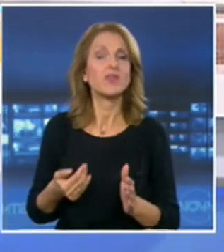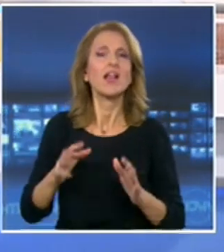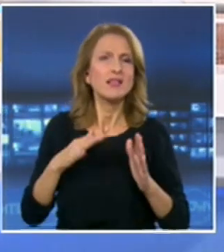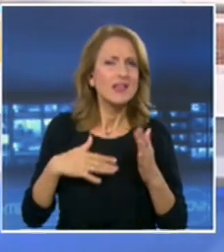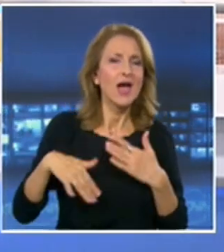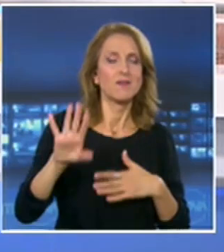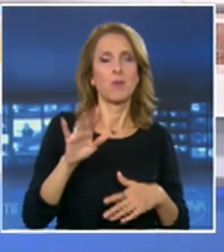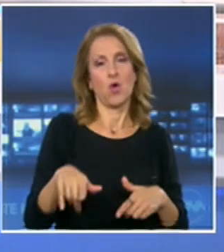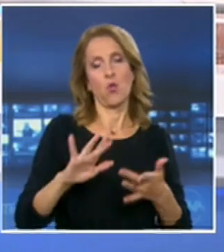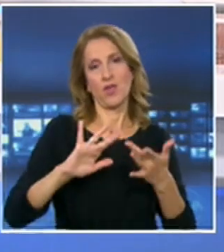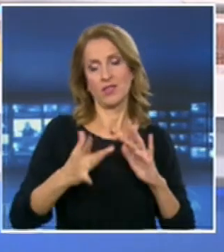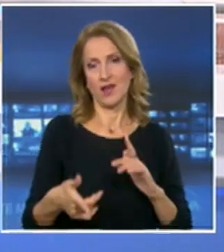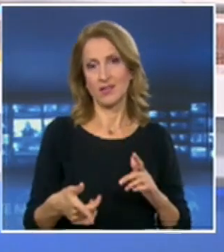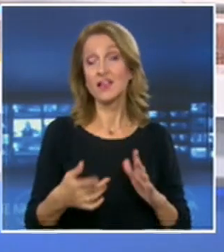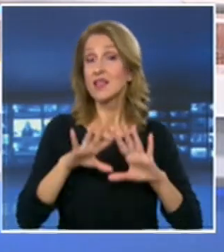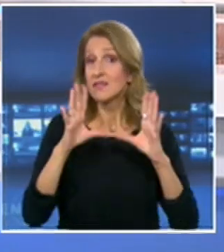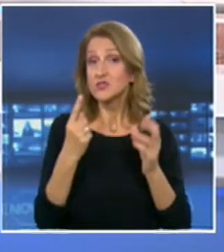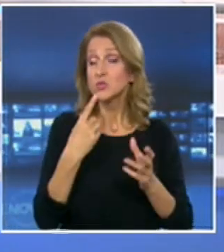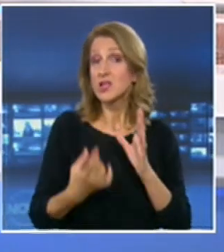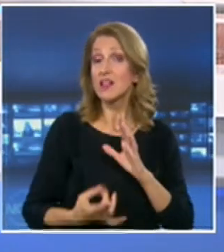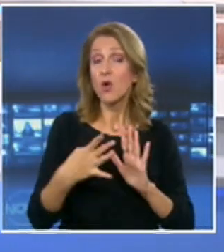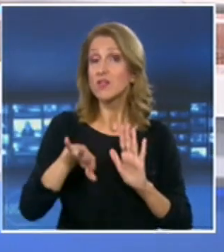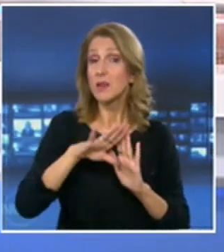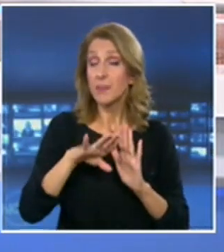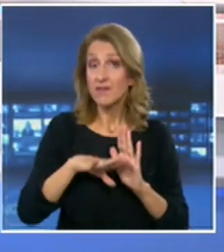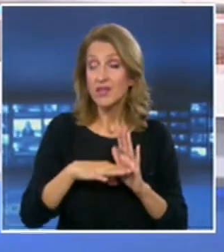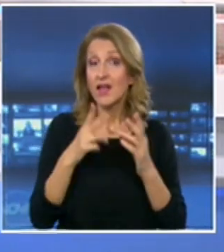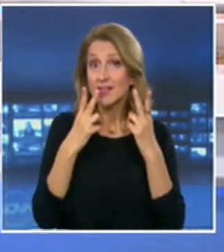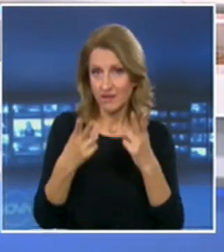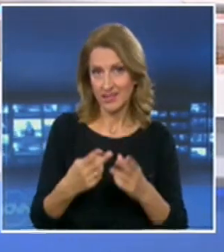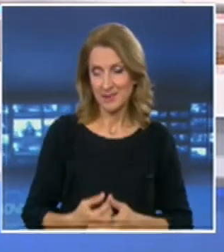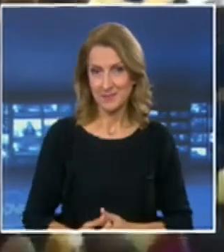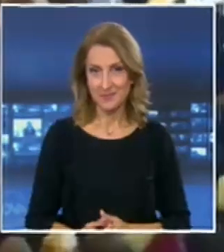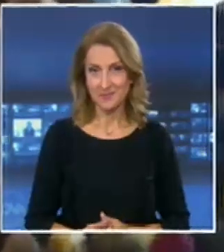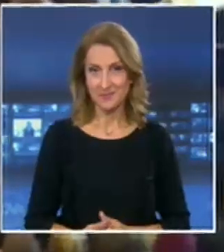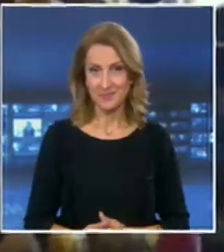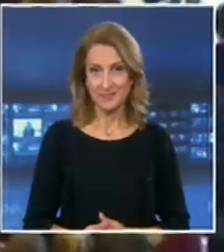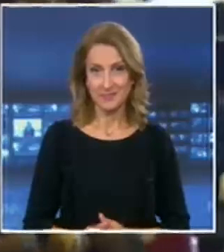интернет. Всичко за новите правила ще разберем от Георги Георгиев на твоя страна.